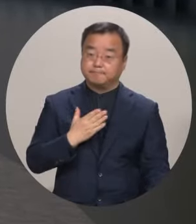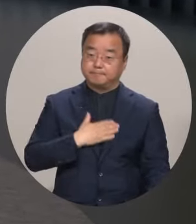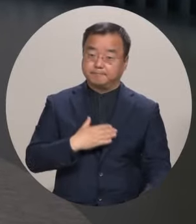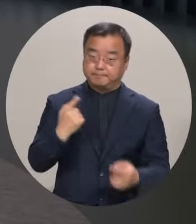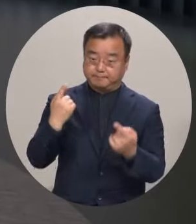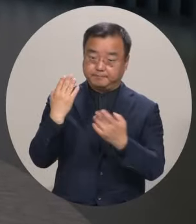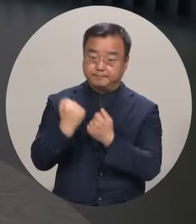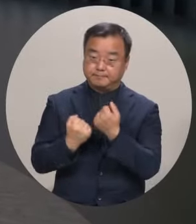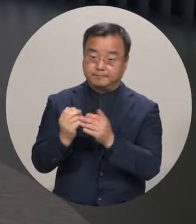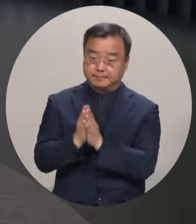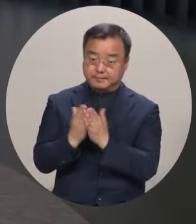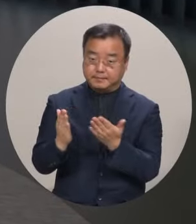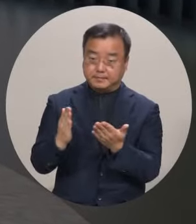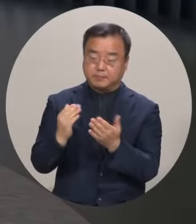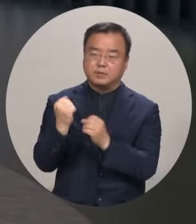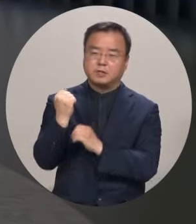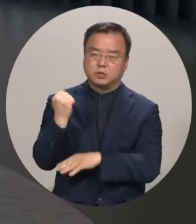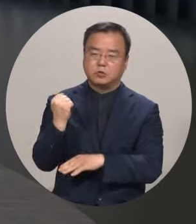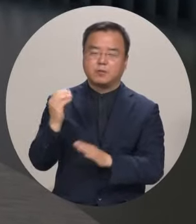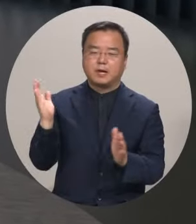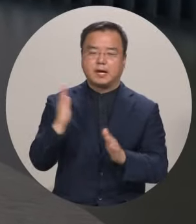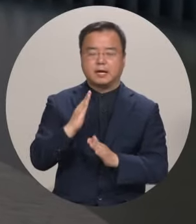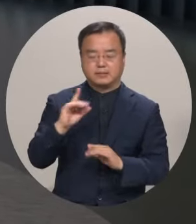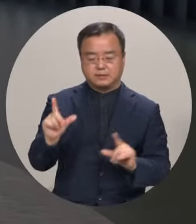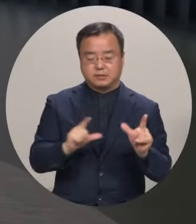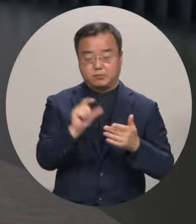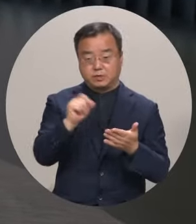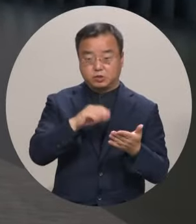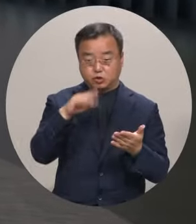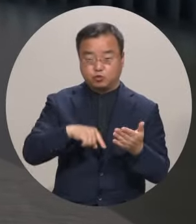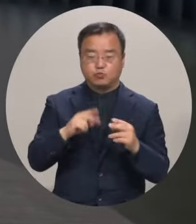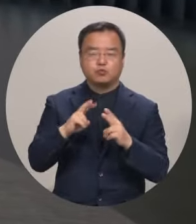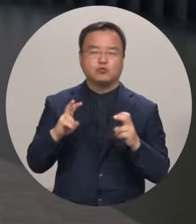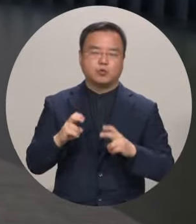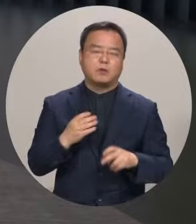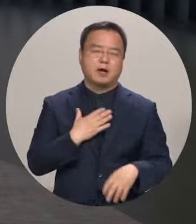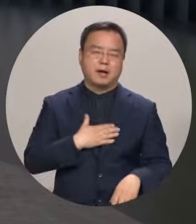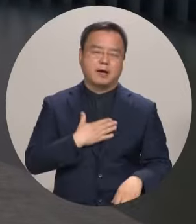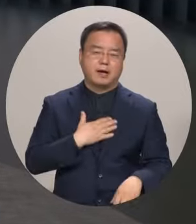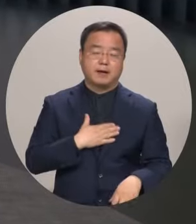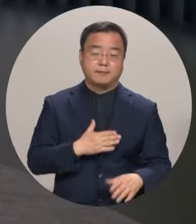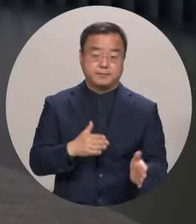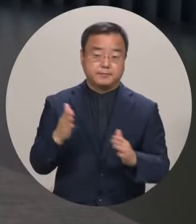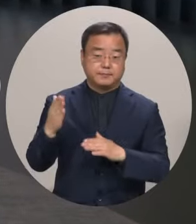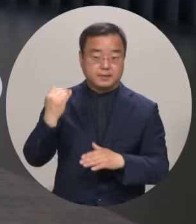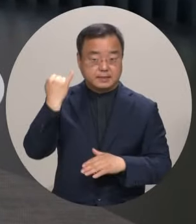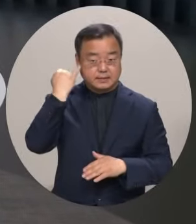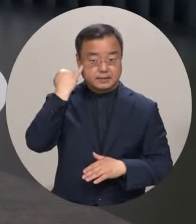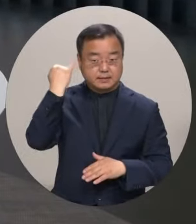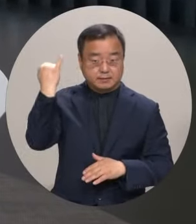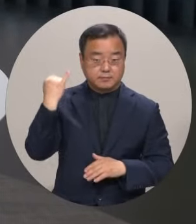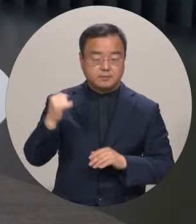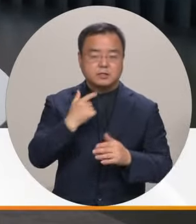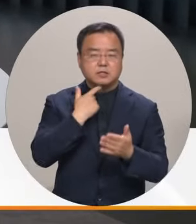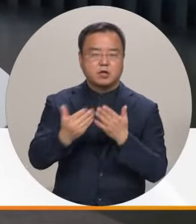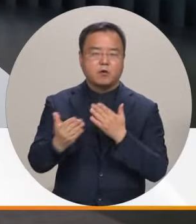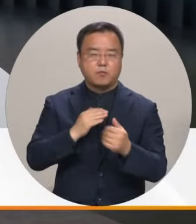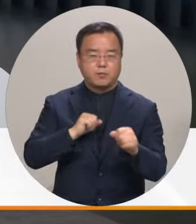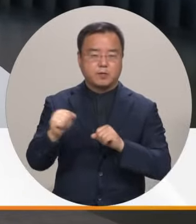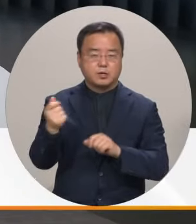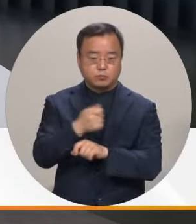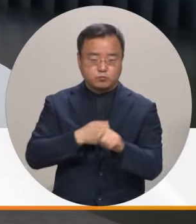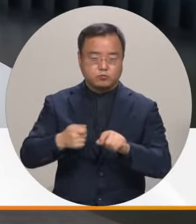학생부부 하게 분석할 필요가 있겠네요 자 그리고이 창의적 체험 활동으로 묶기는